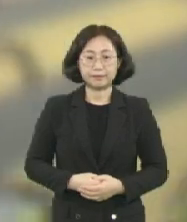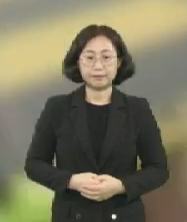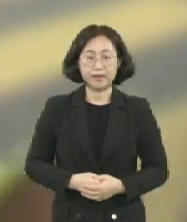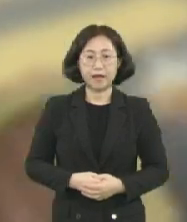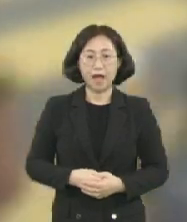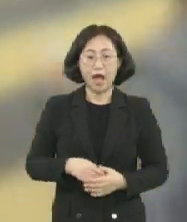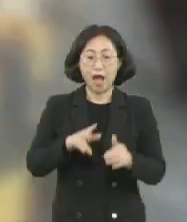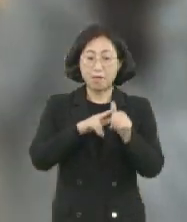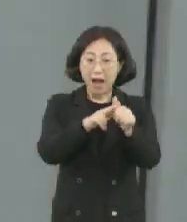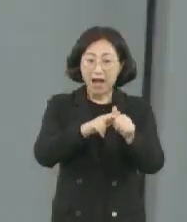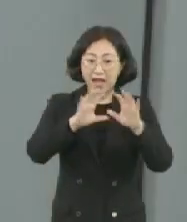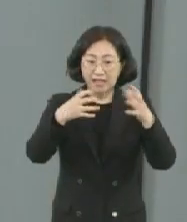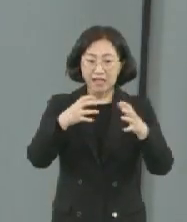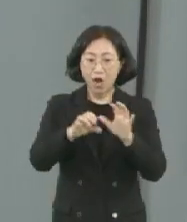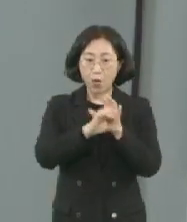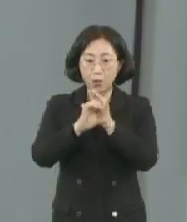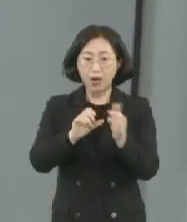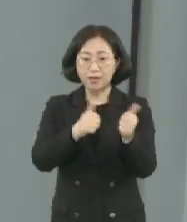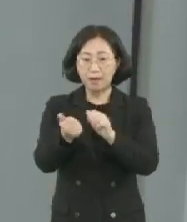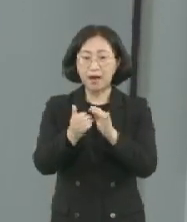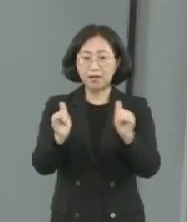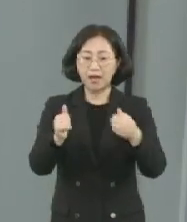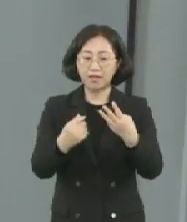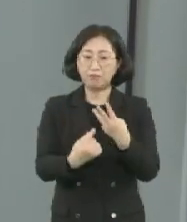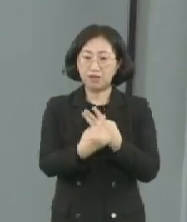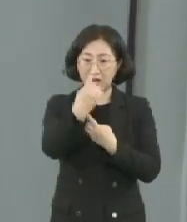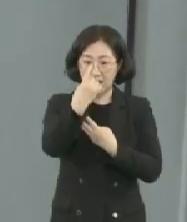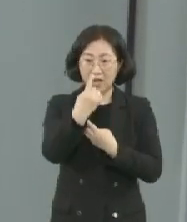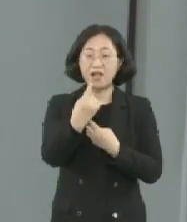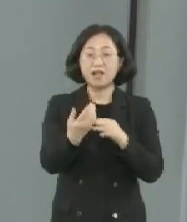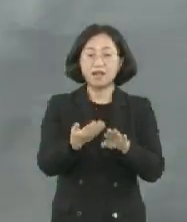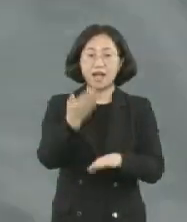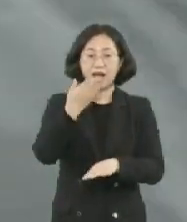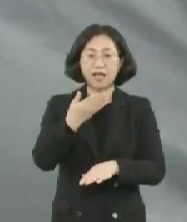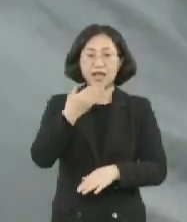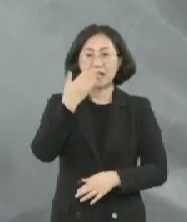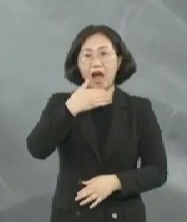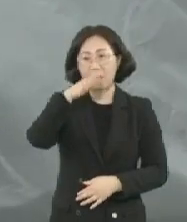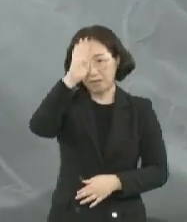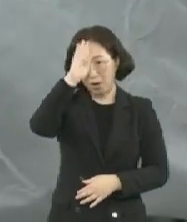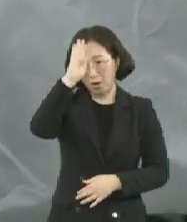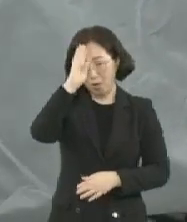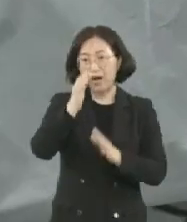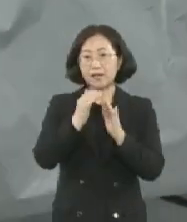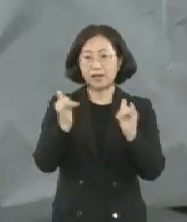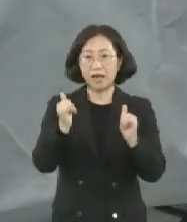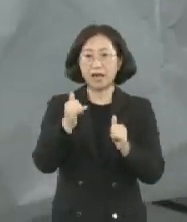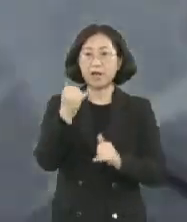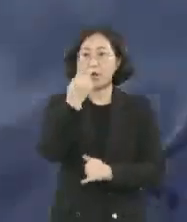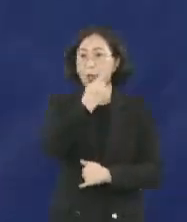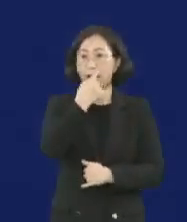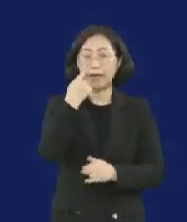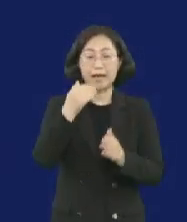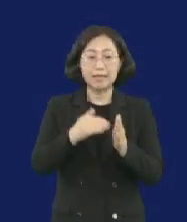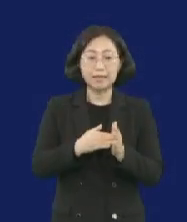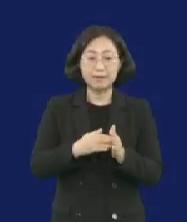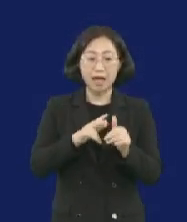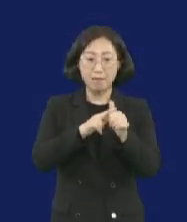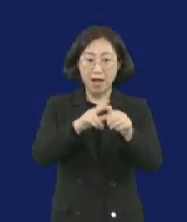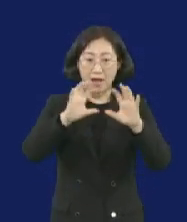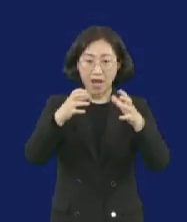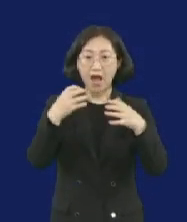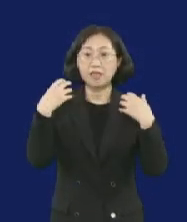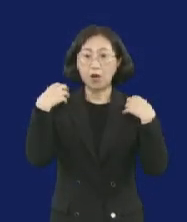최근 말레이시아의 코로나19 사망자의 3분의 1 이상이 당뇨병 환자였다는 통계가 발표됐습니다.